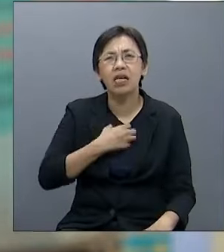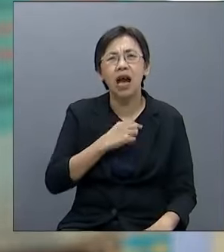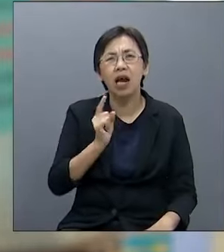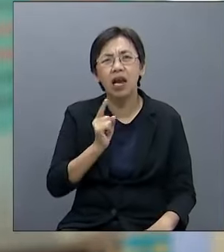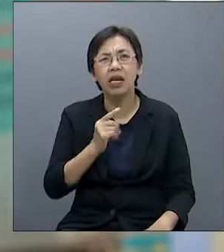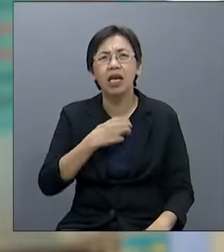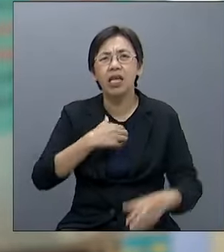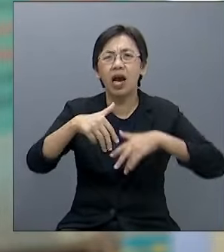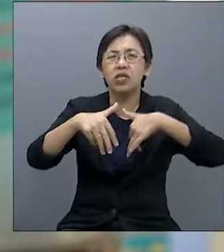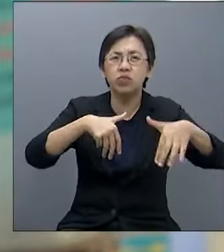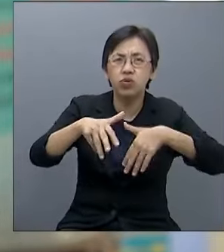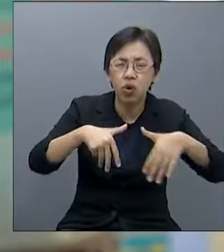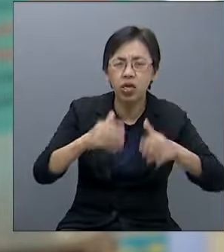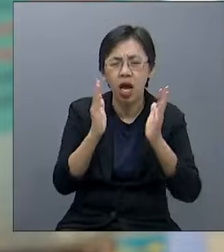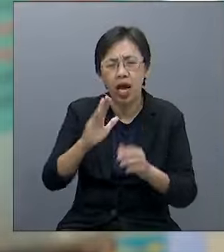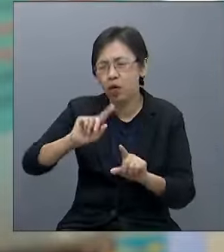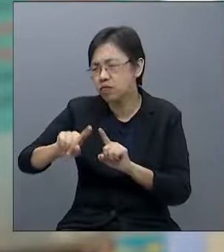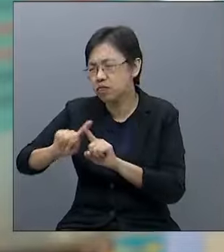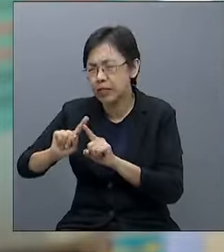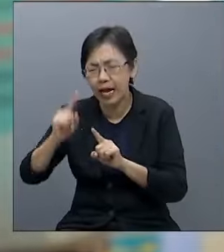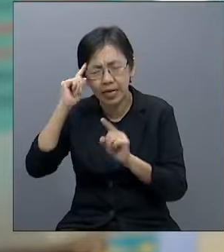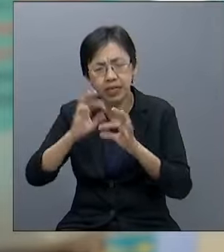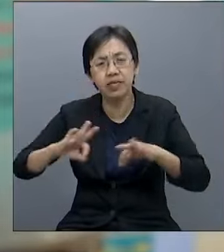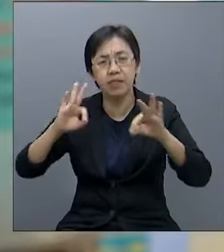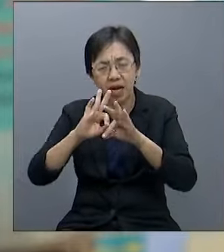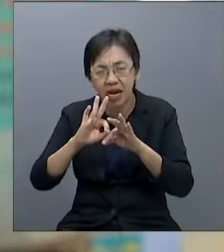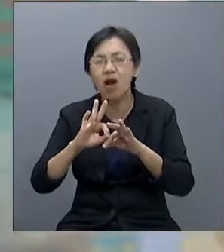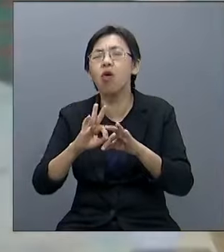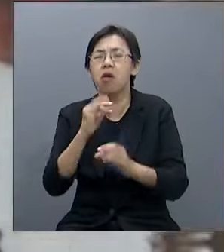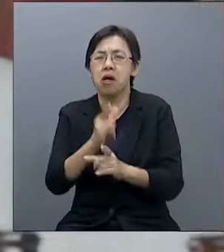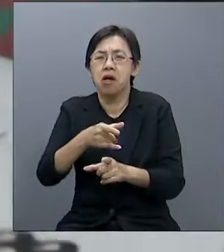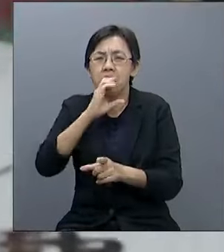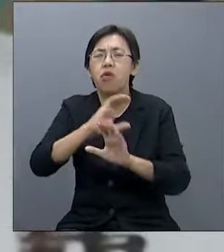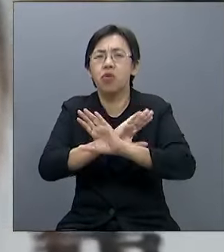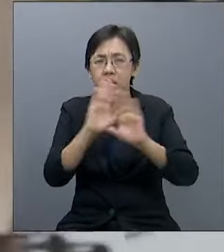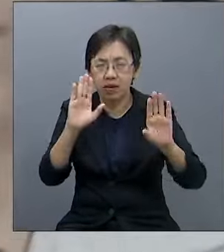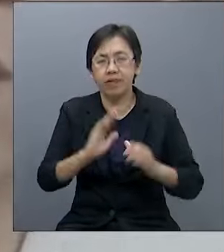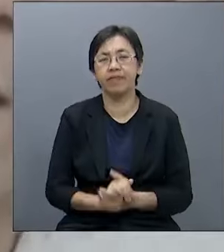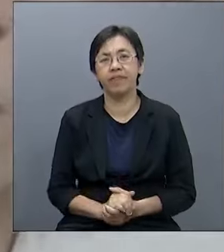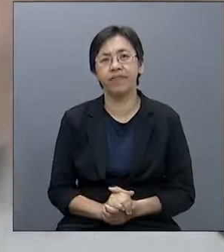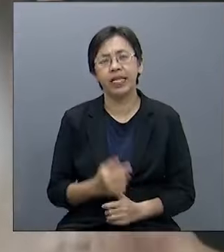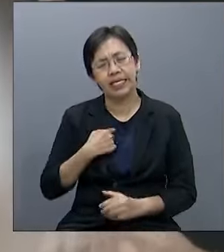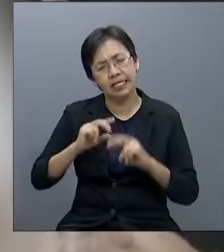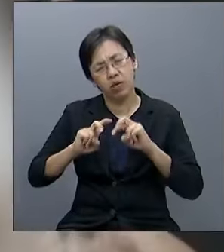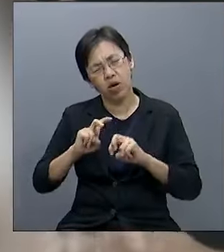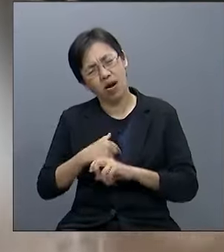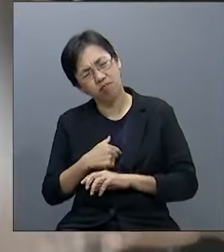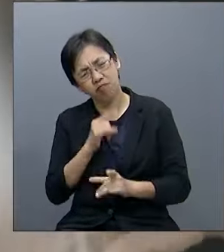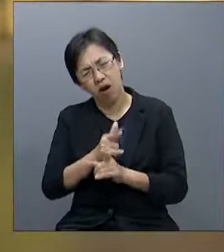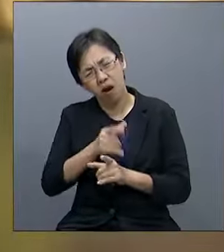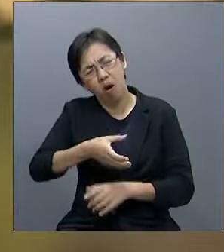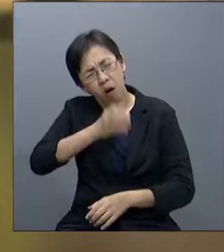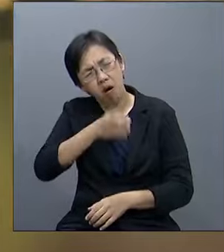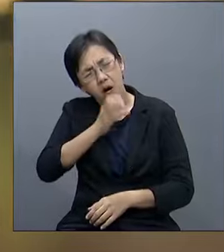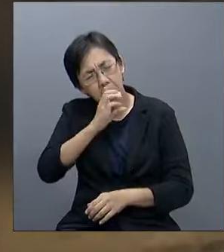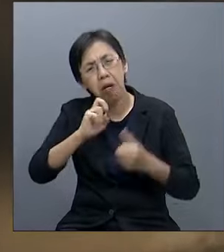ชุมชนให้ทั้งบุคคลเนี่ยเห็นความสำคัญของการเลิกเหล้าเราก็มานั่งวิเคราะห์ค่ะว่าการดื่มเครื่องดื่มแอลกอฮอล์เนี่ยจะส่